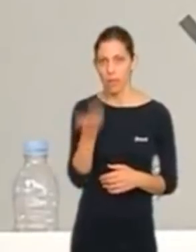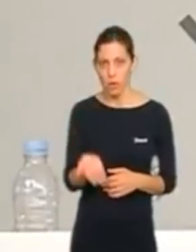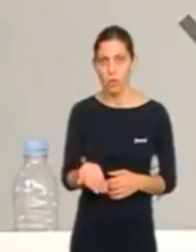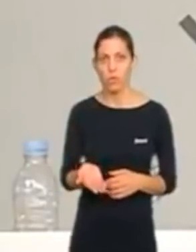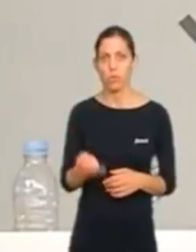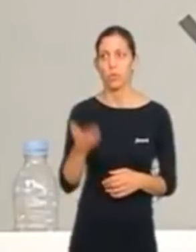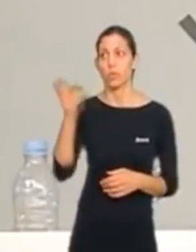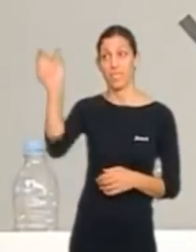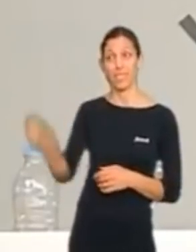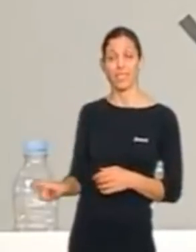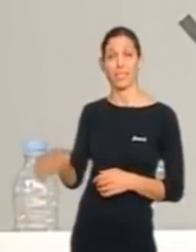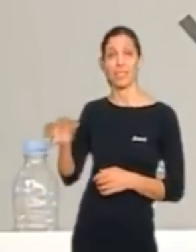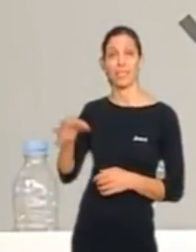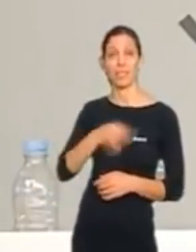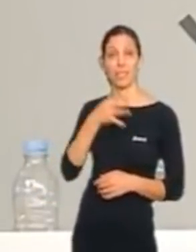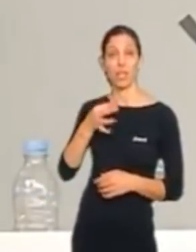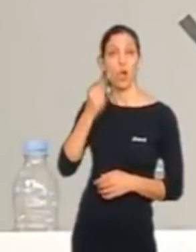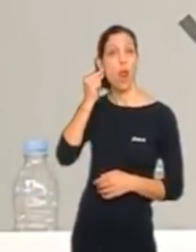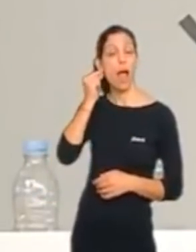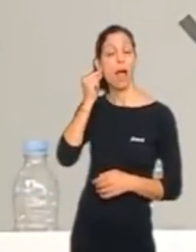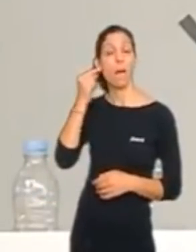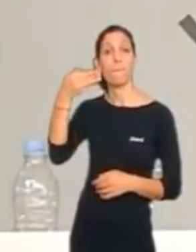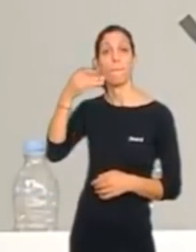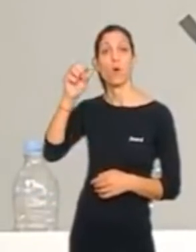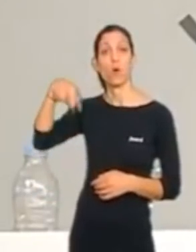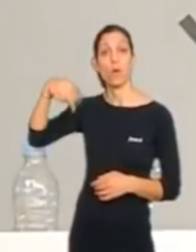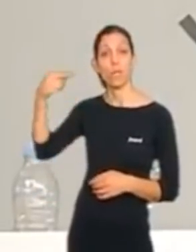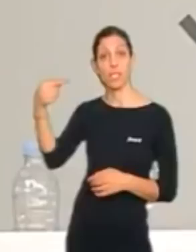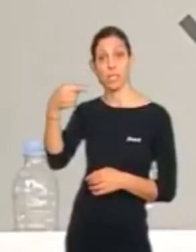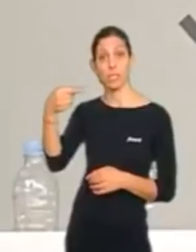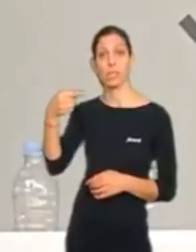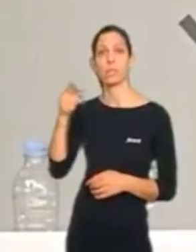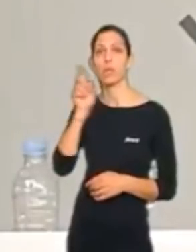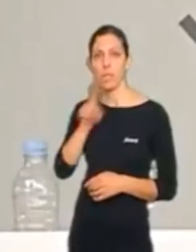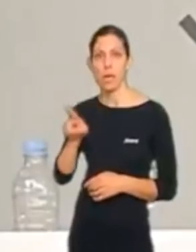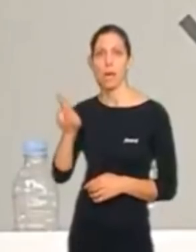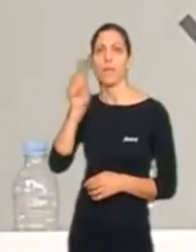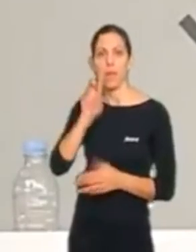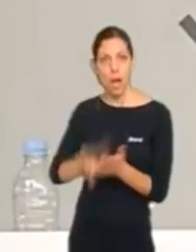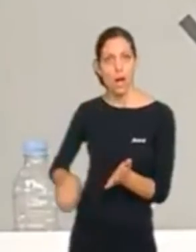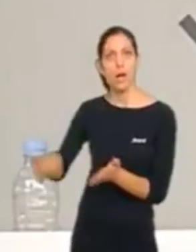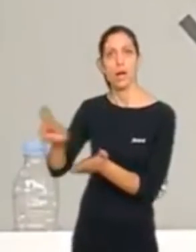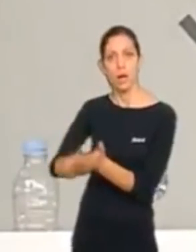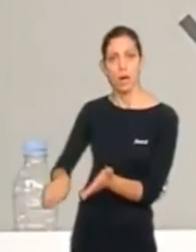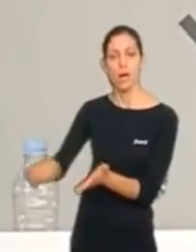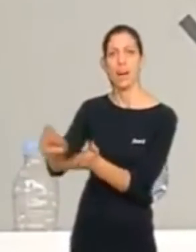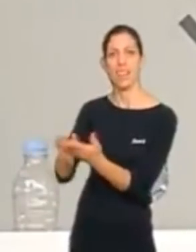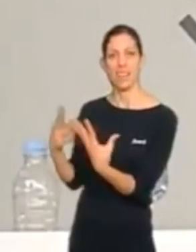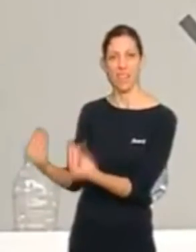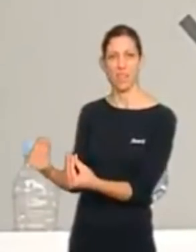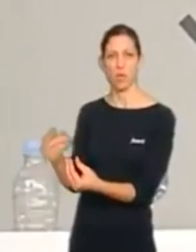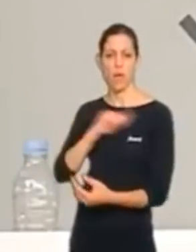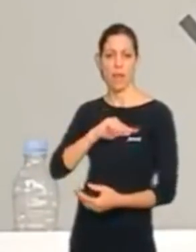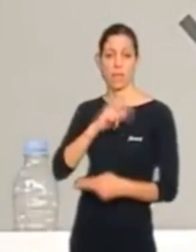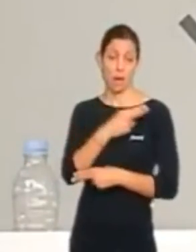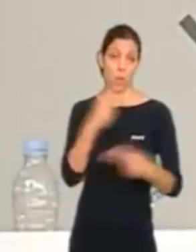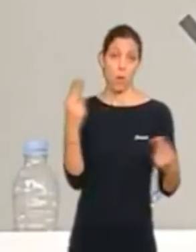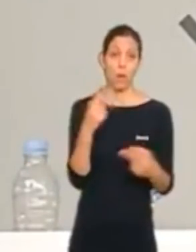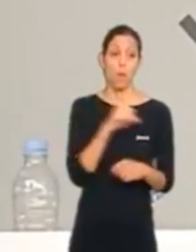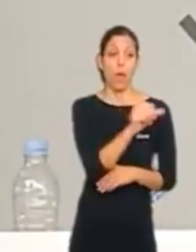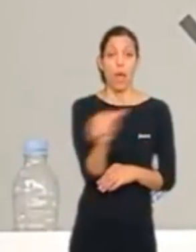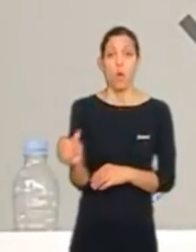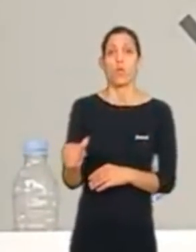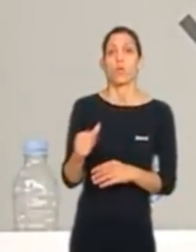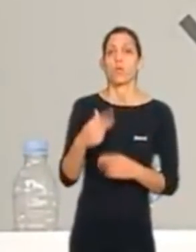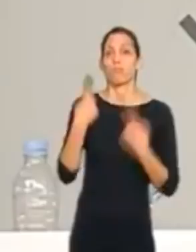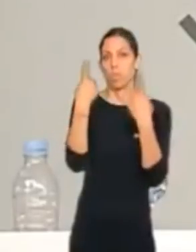que la senyora Bonig mentisca tan reiteradament. Per lo menos en l'ètica pública, no? Ja cadascú